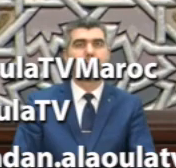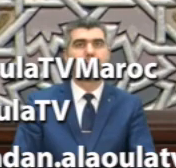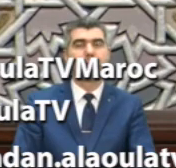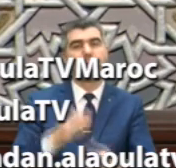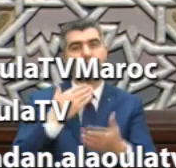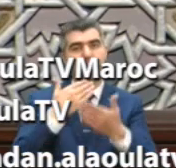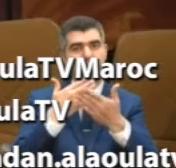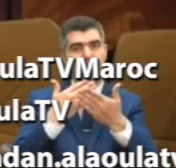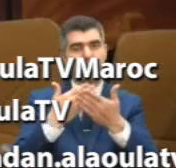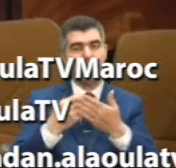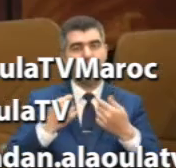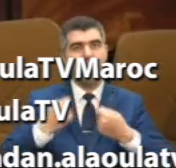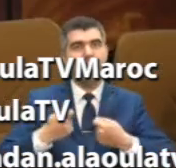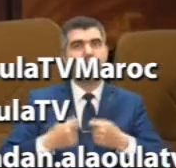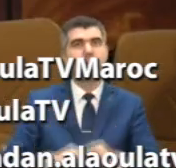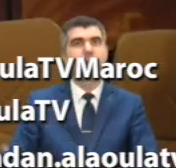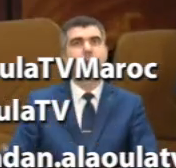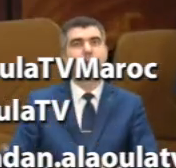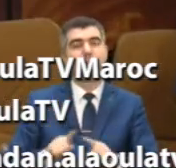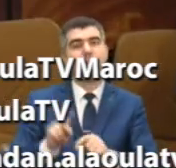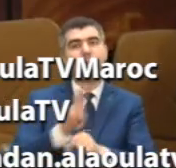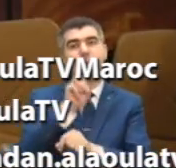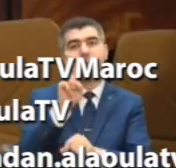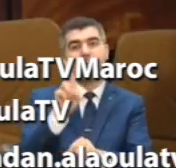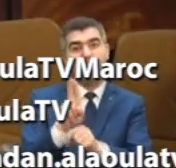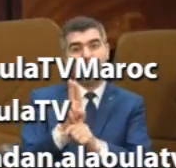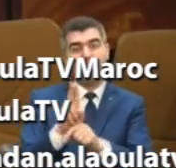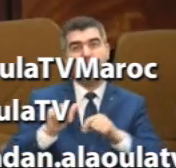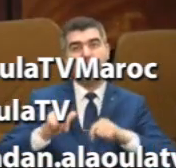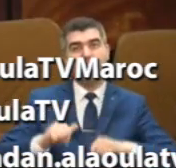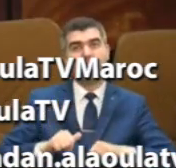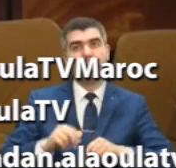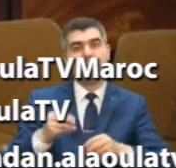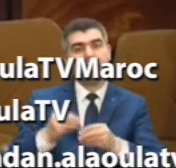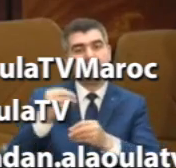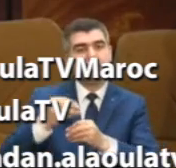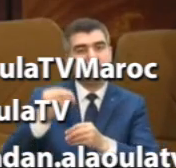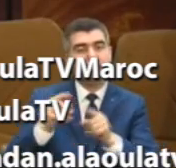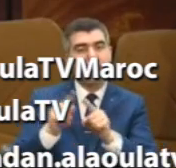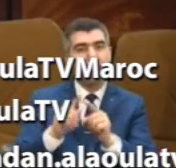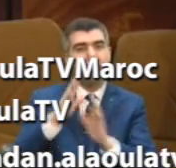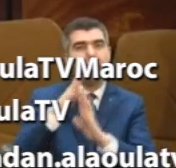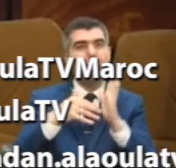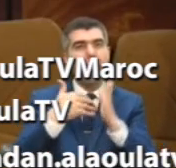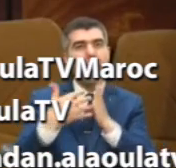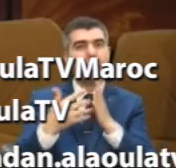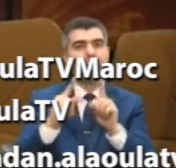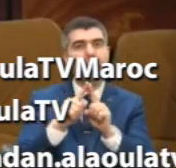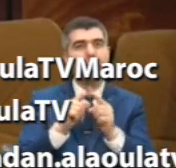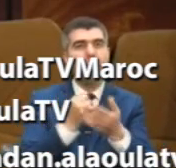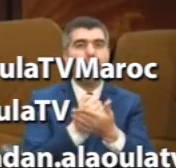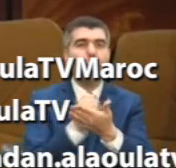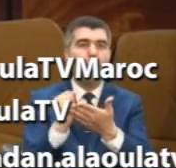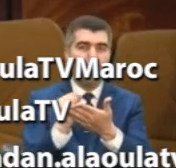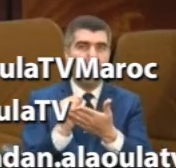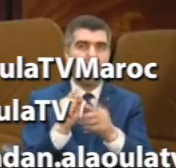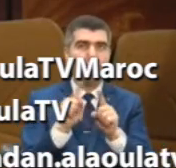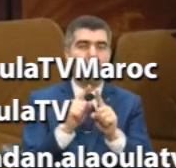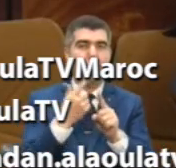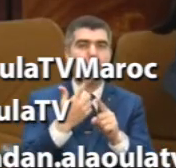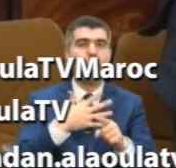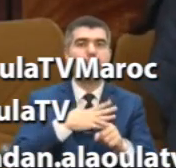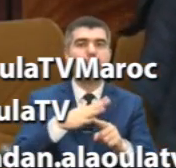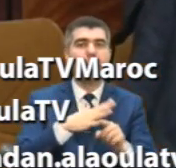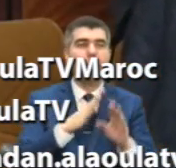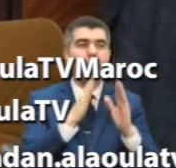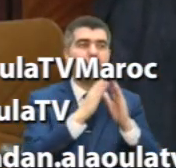شكرا السيدة الرئيسة. نسألكم السيد الوزير حول تعثر برامج القضاء على دور الصفيح بعدة مدن مغربية.